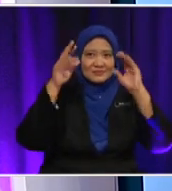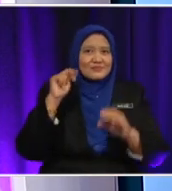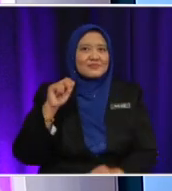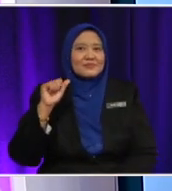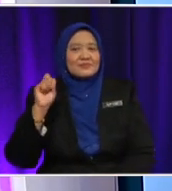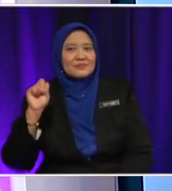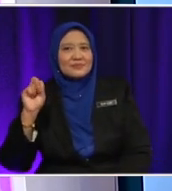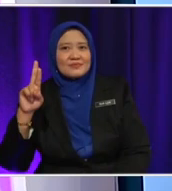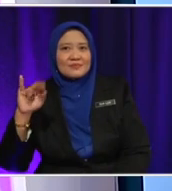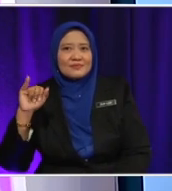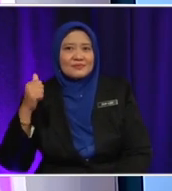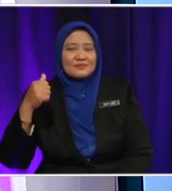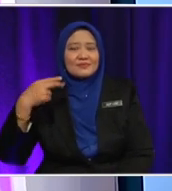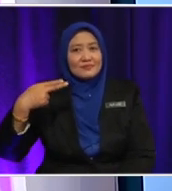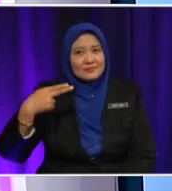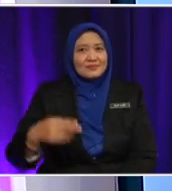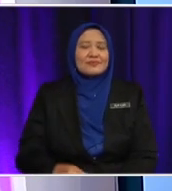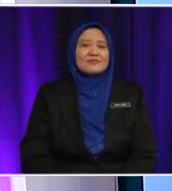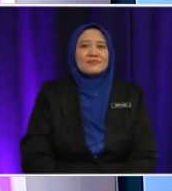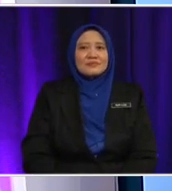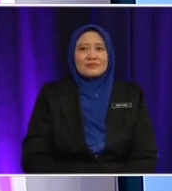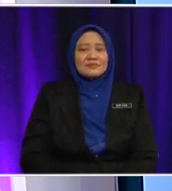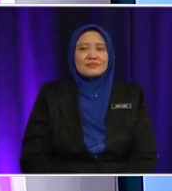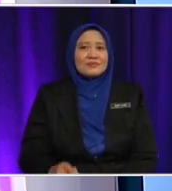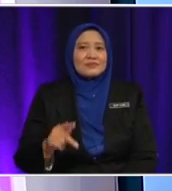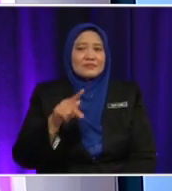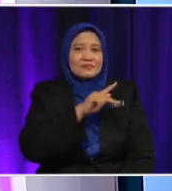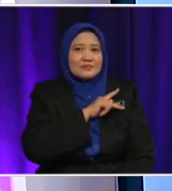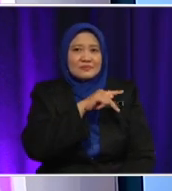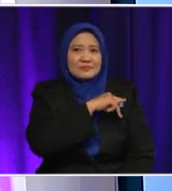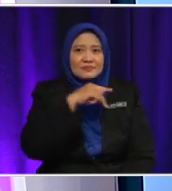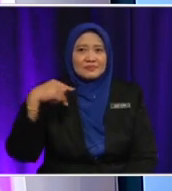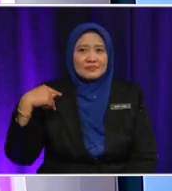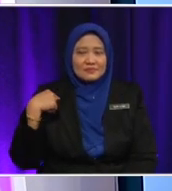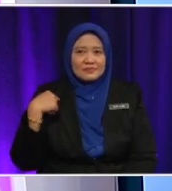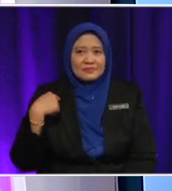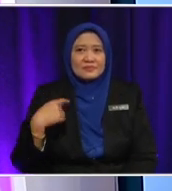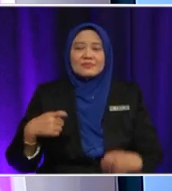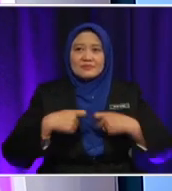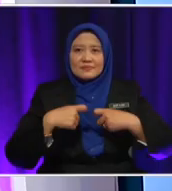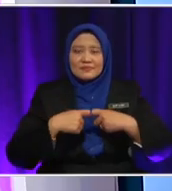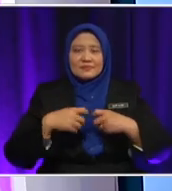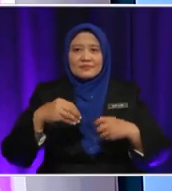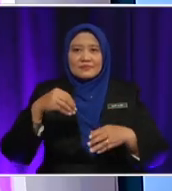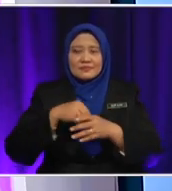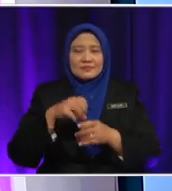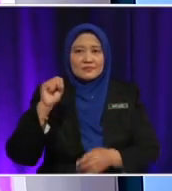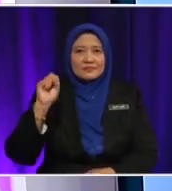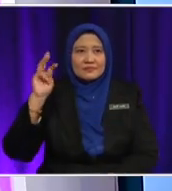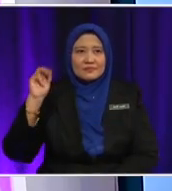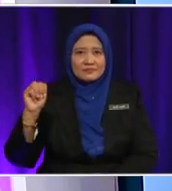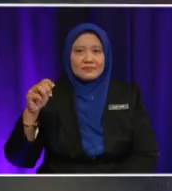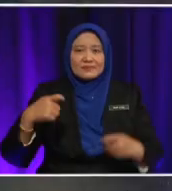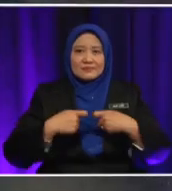ketua panitia pengajian kejuruan elektrik dan elektronik dari sekolah menengah teknik Kuala Lumpur